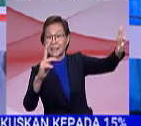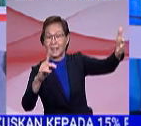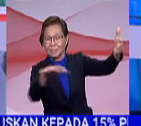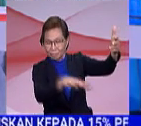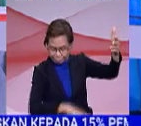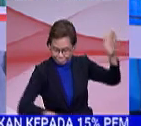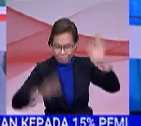negara